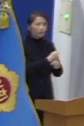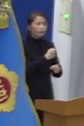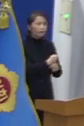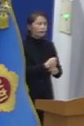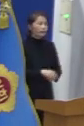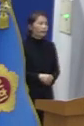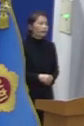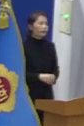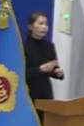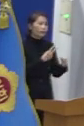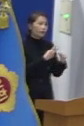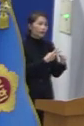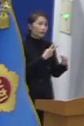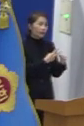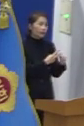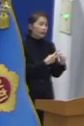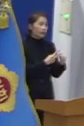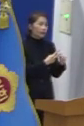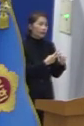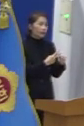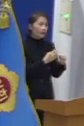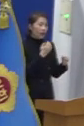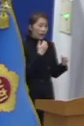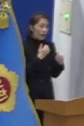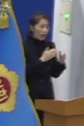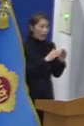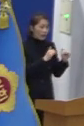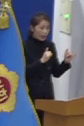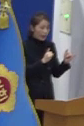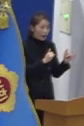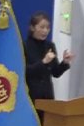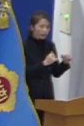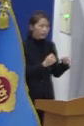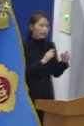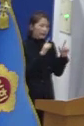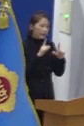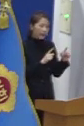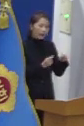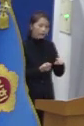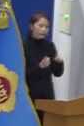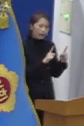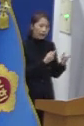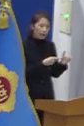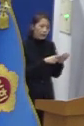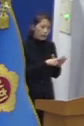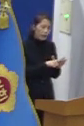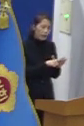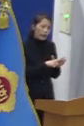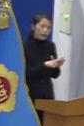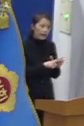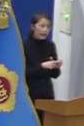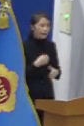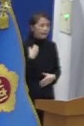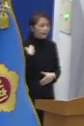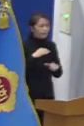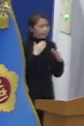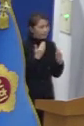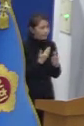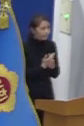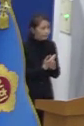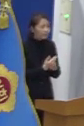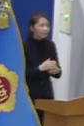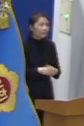둘째, 인생 안정으로 도민 누구에게나 든든한 버팀목이 되겠습니다. 복지 사각지대